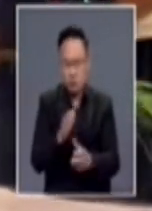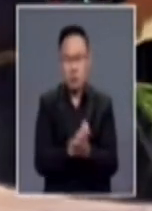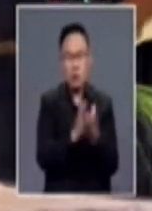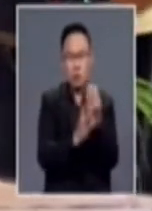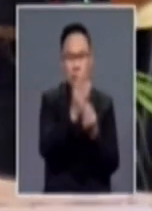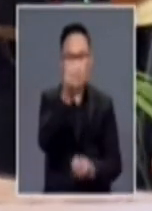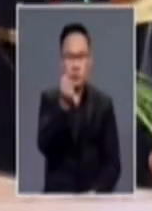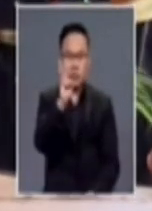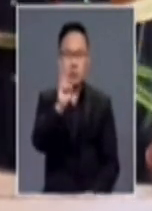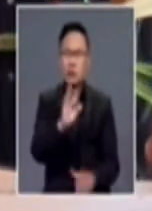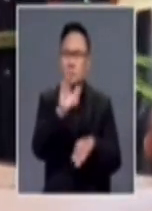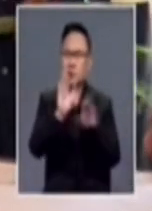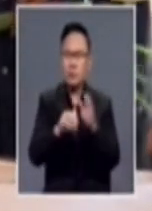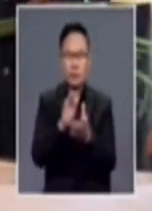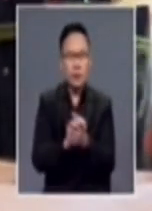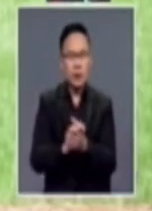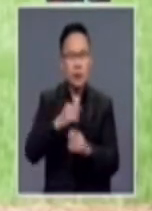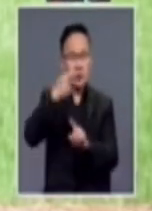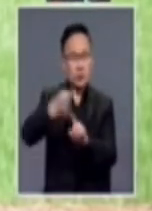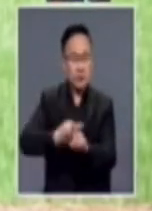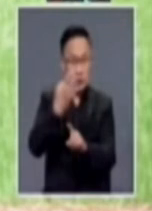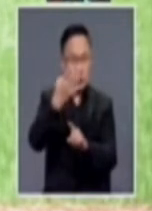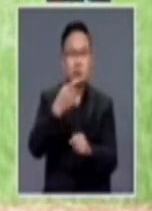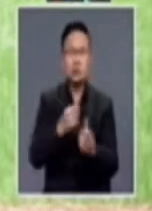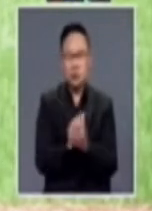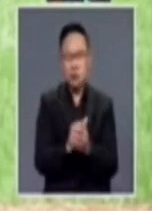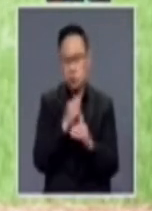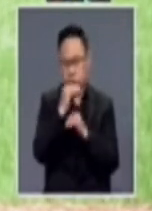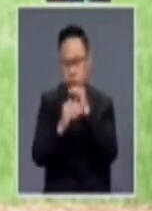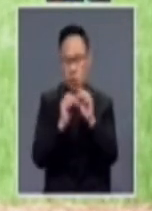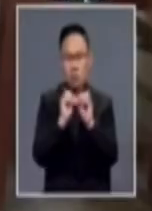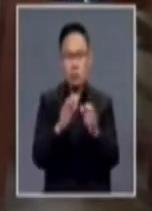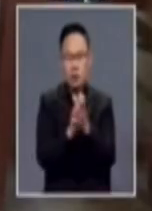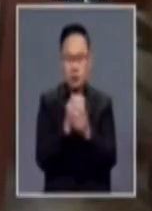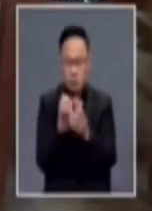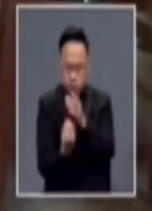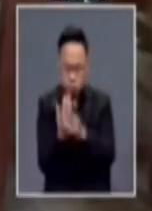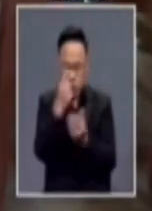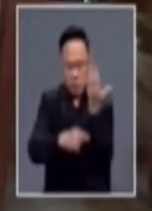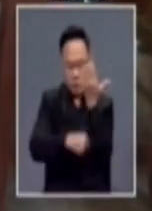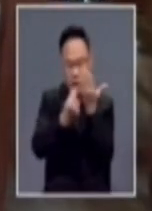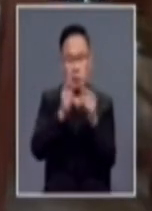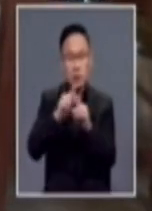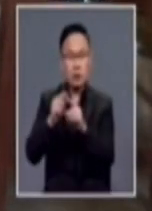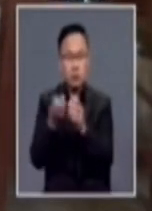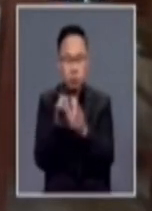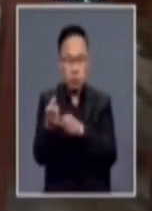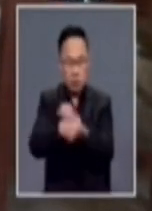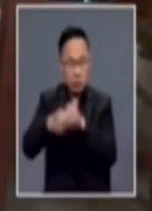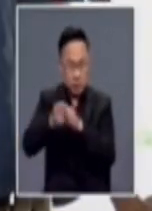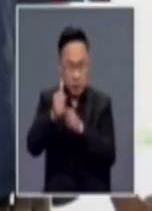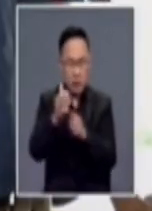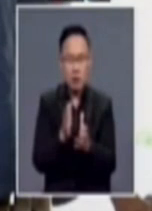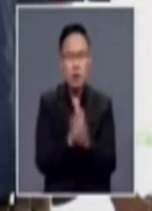สัปดาห์หรือตลอดฤดูกาลเพาะปลูกครอบคลุมทุกระยะพัฒนาการของพืชซึ่งกระบวนการฝึกอบรมจะใช้วิ